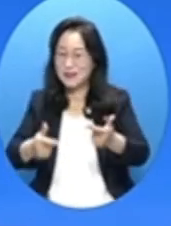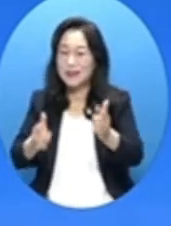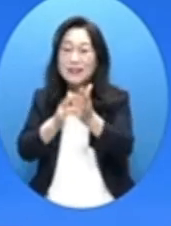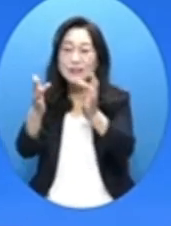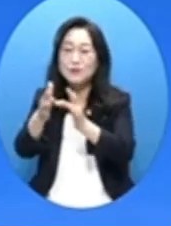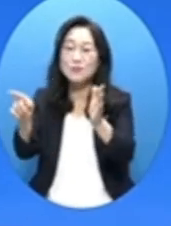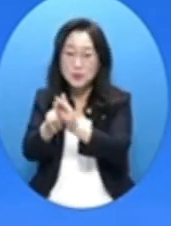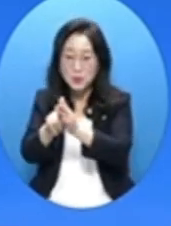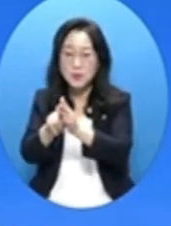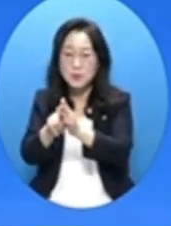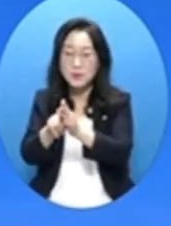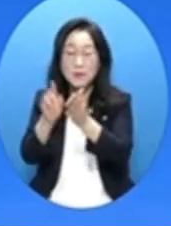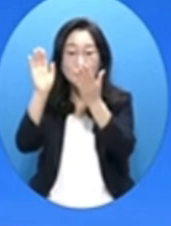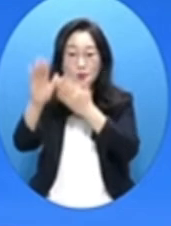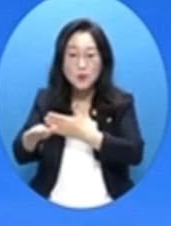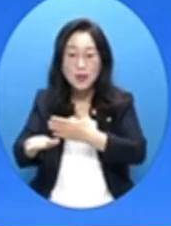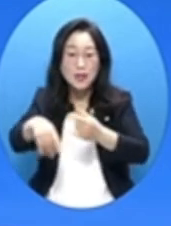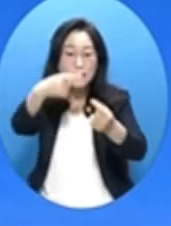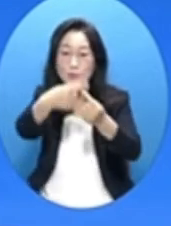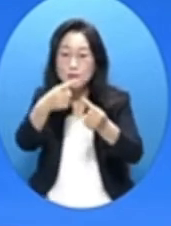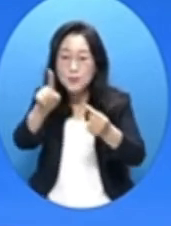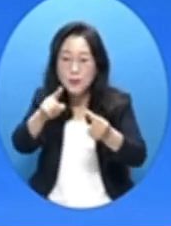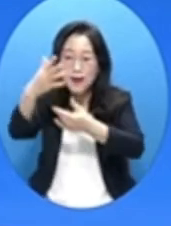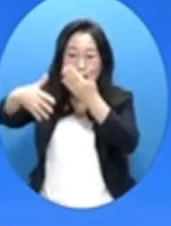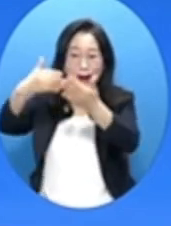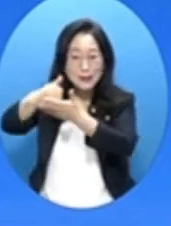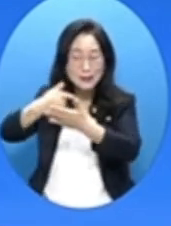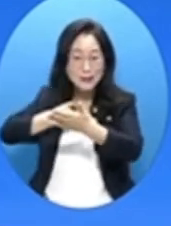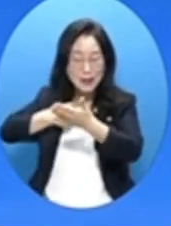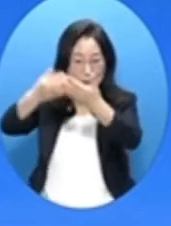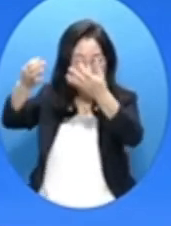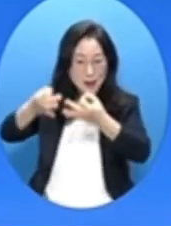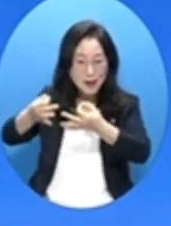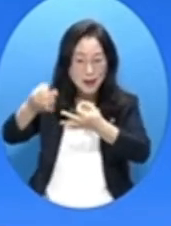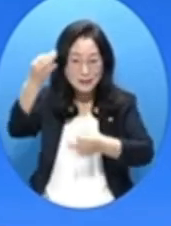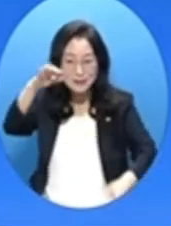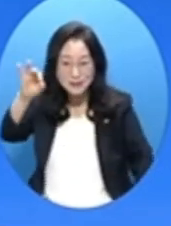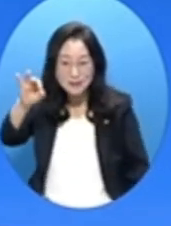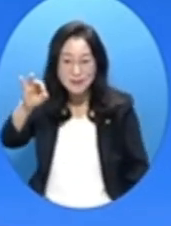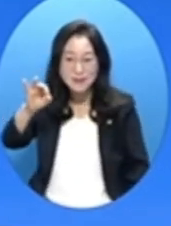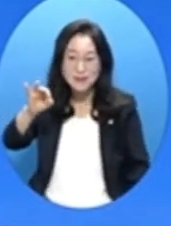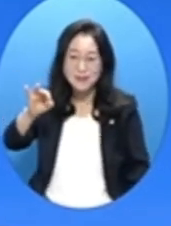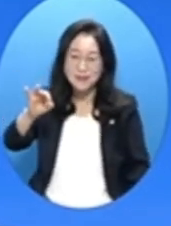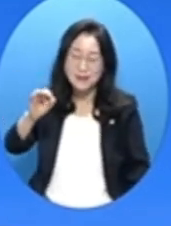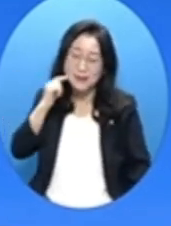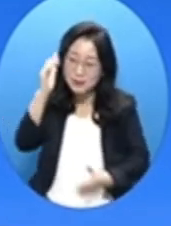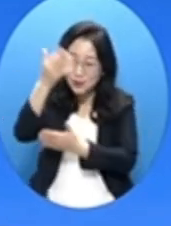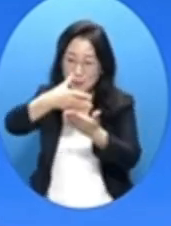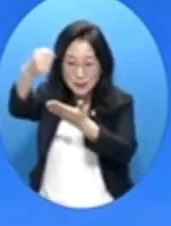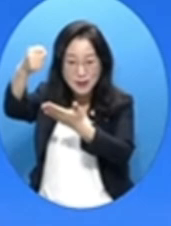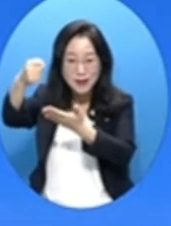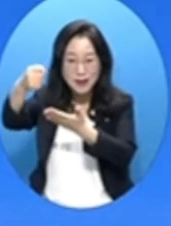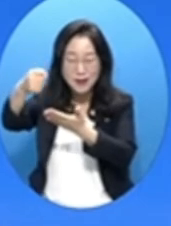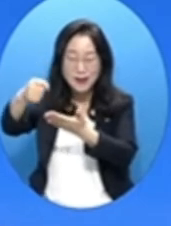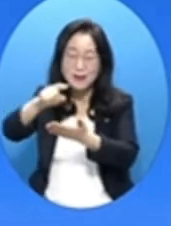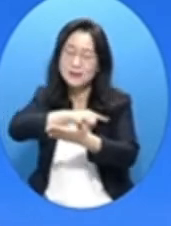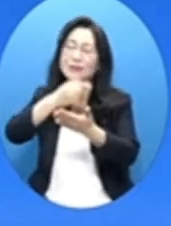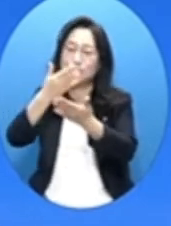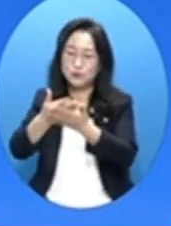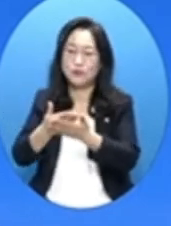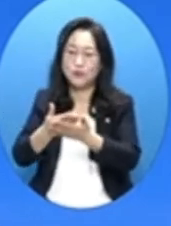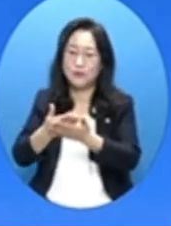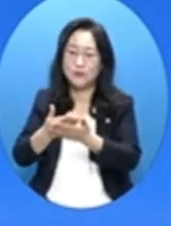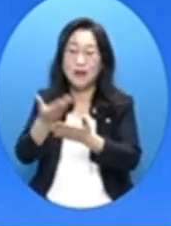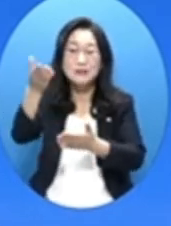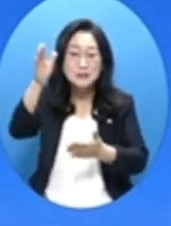믿고 나서도 첫 번째 순서가 하나님이 나를 알아주시고 하나님이 나를 통해서 영광 받으시는 것이 제일 중요한 것입니다.